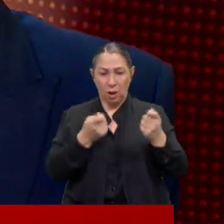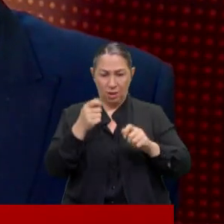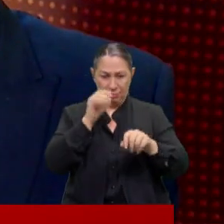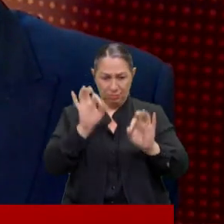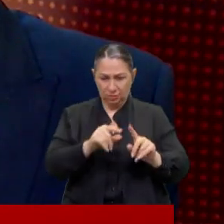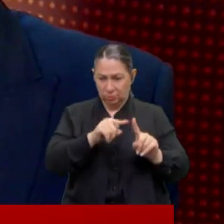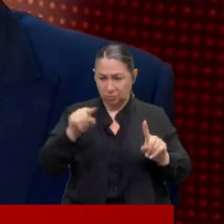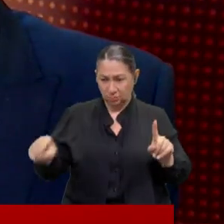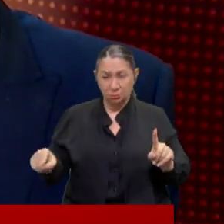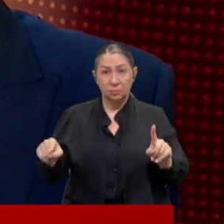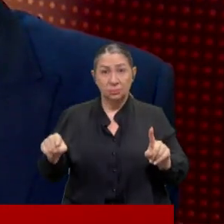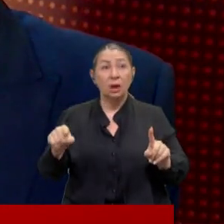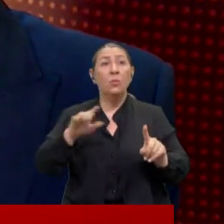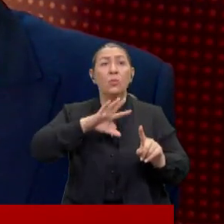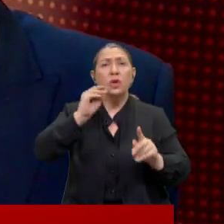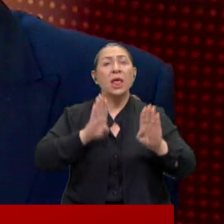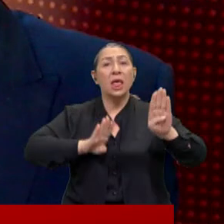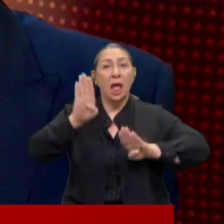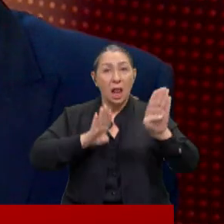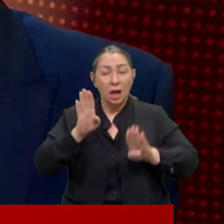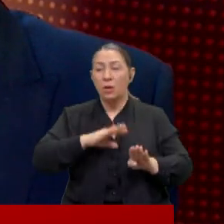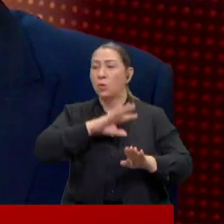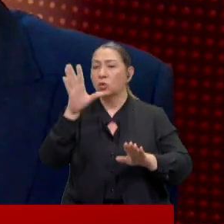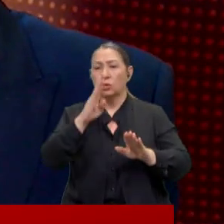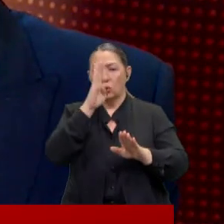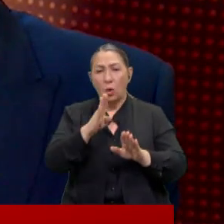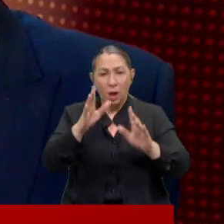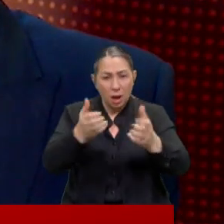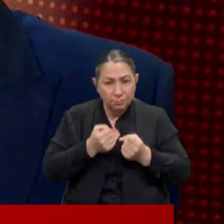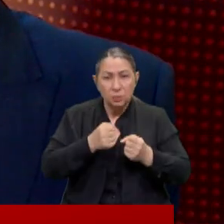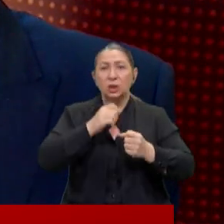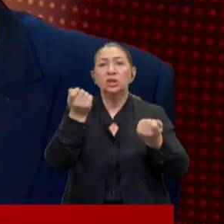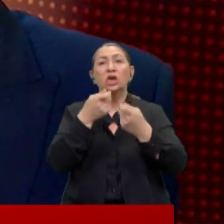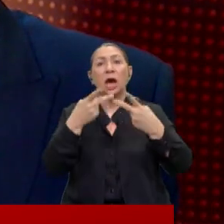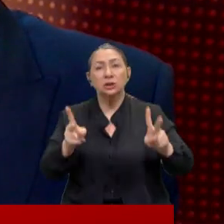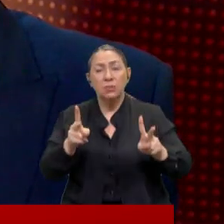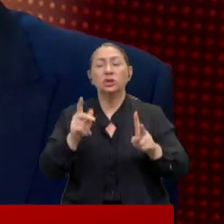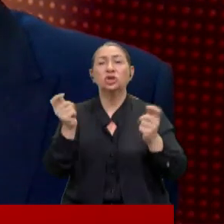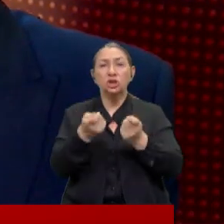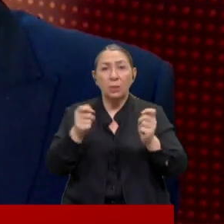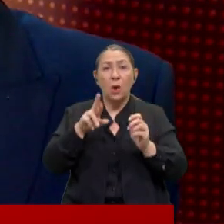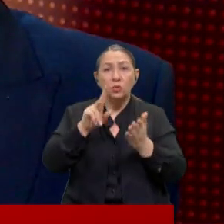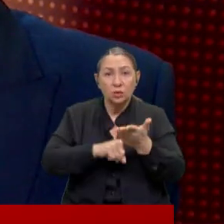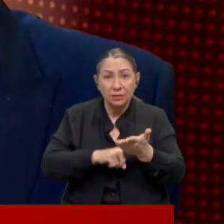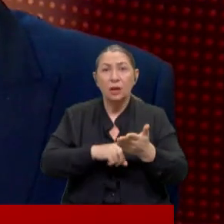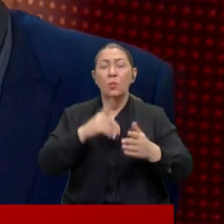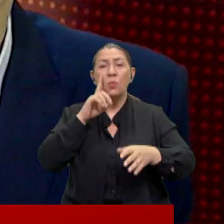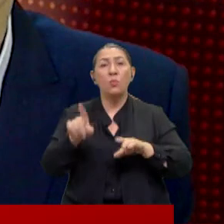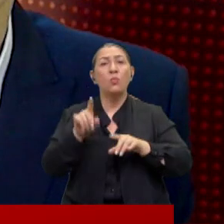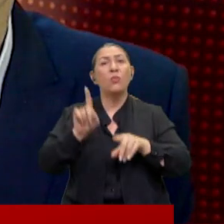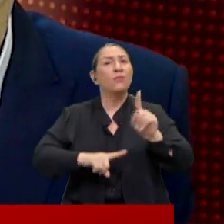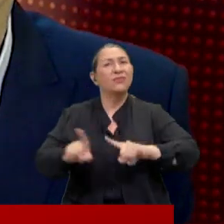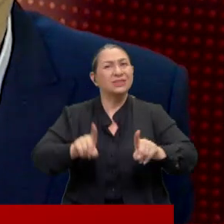dönemin başından bu yana kadar ve bütün ihaleler bütün doğrudan teminler bütün işyeri açma ve çalışma ruhsatları müfettiş temiz